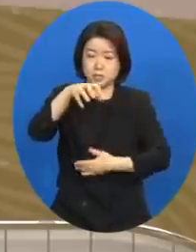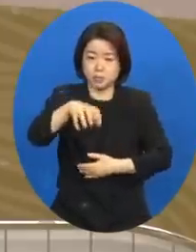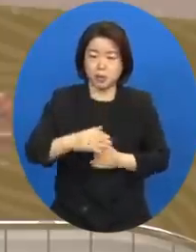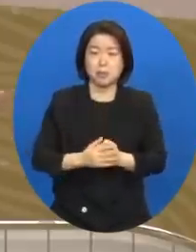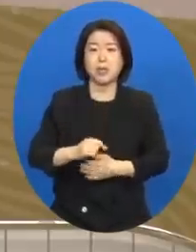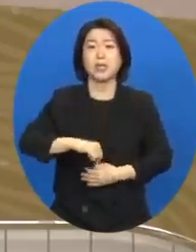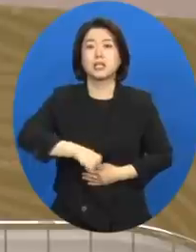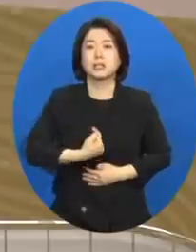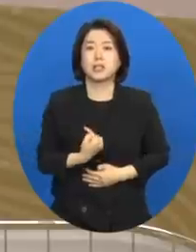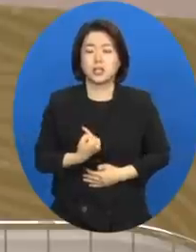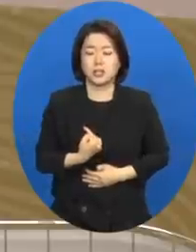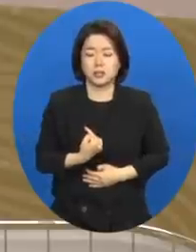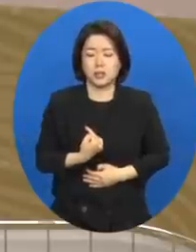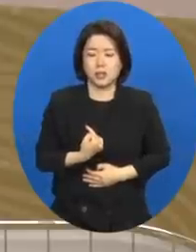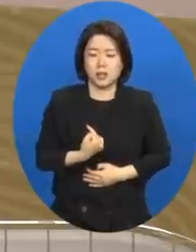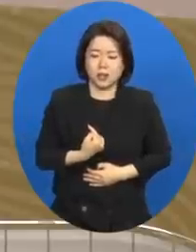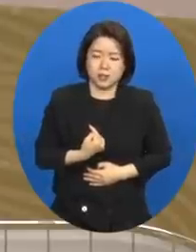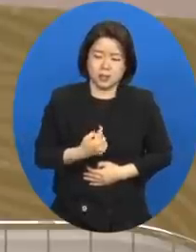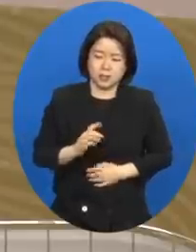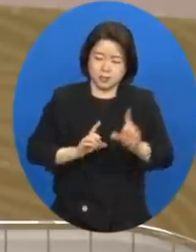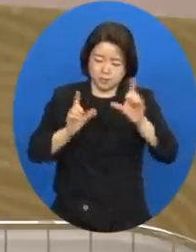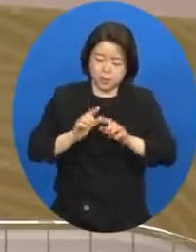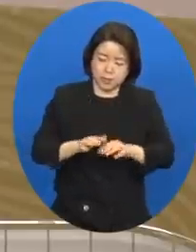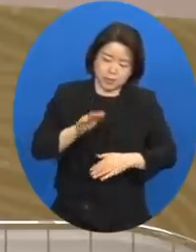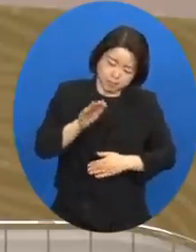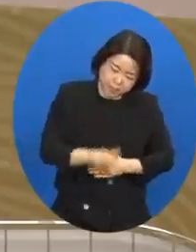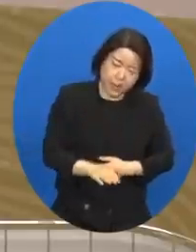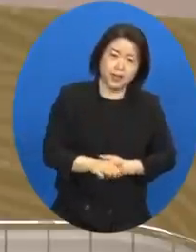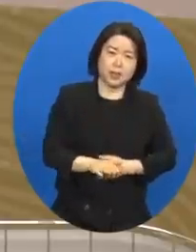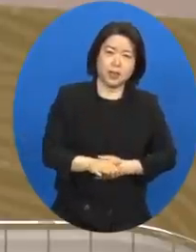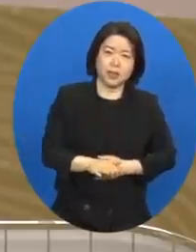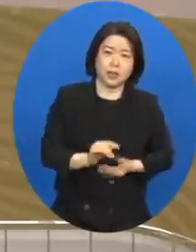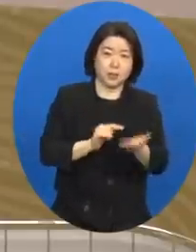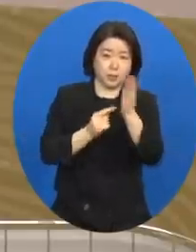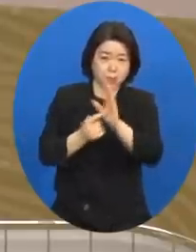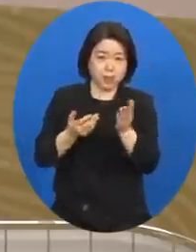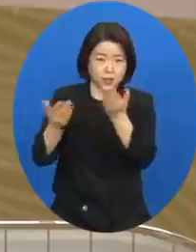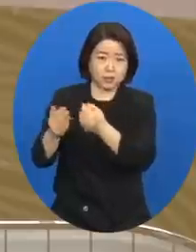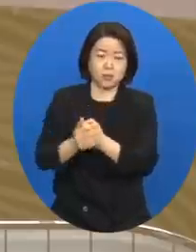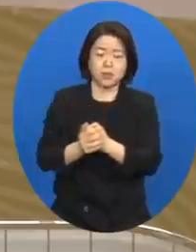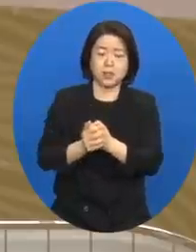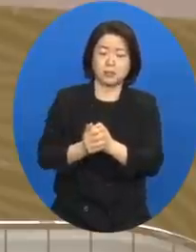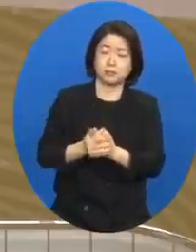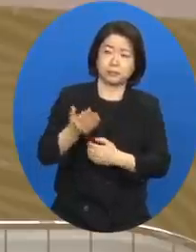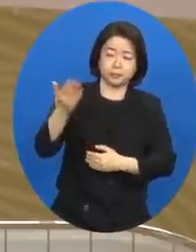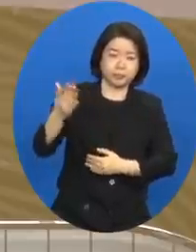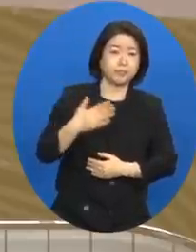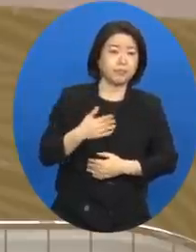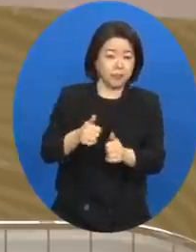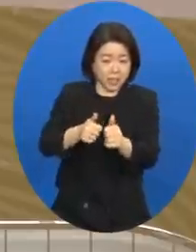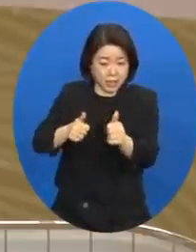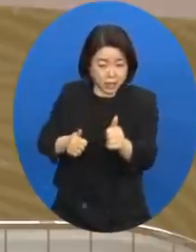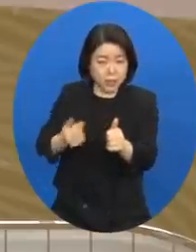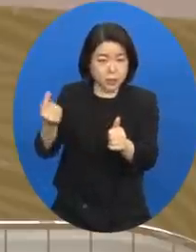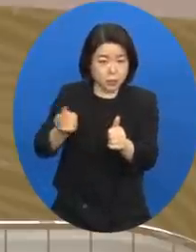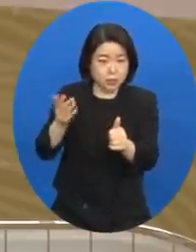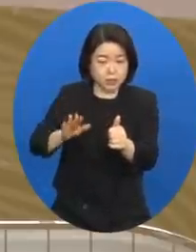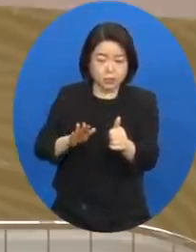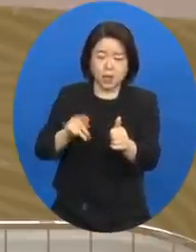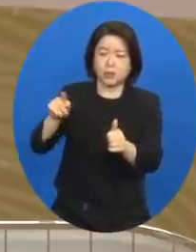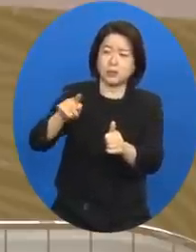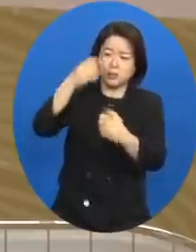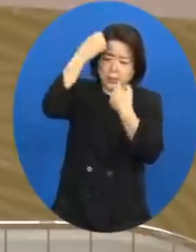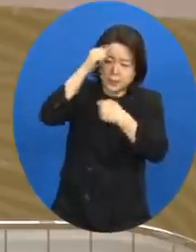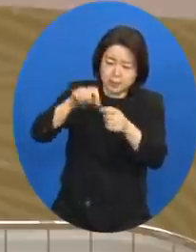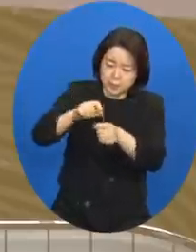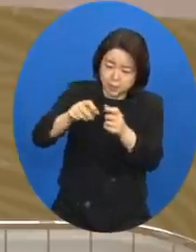자신을 한없이 낮추었어요. 27절에 보면 그는 내 뒤에 오시는 분이지만 나는 그분의 신발끈을 풀